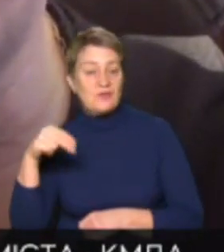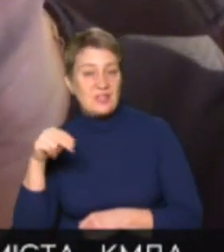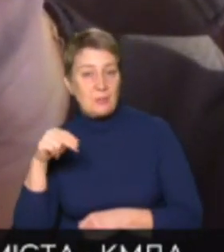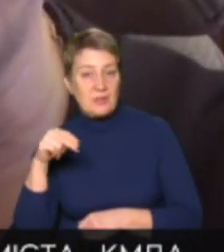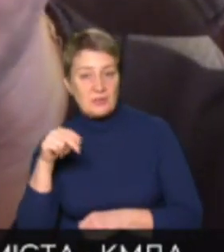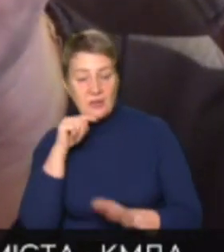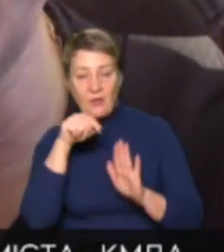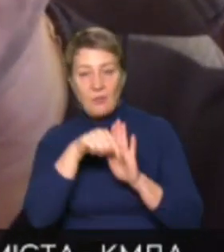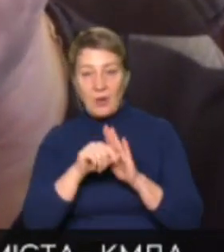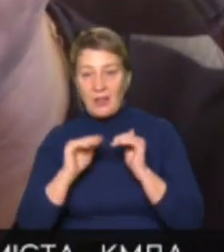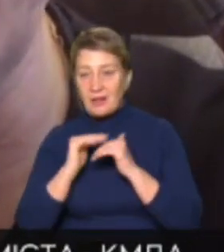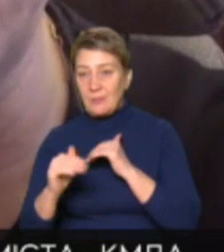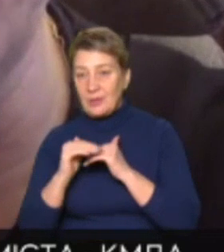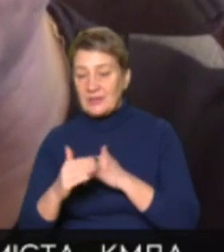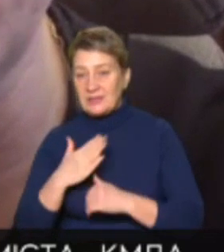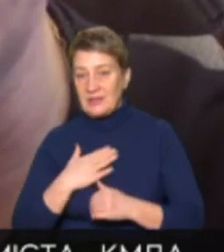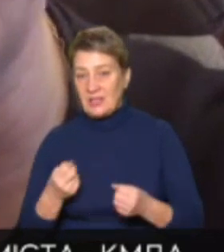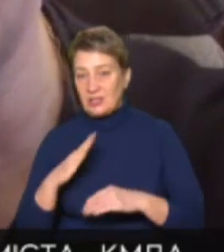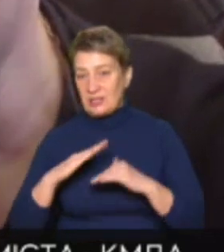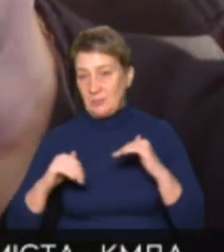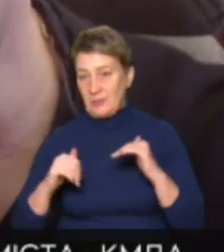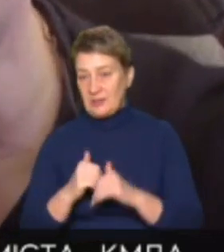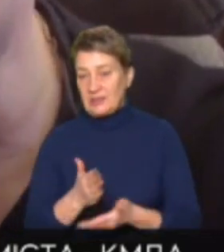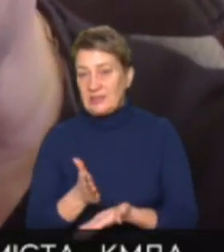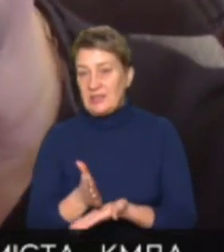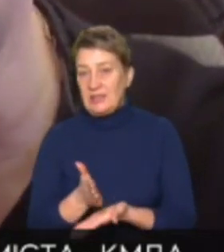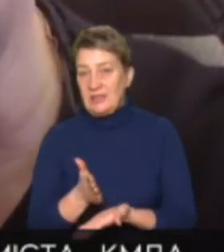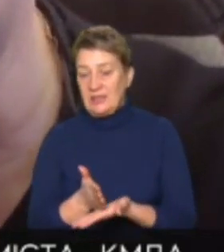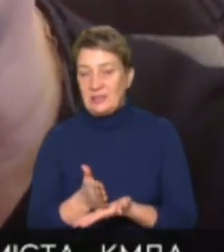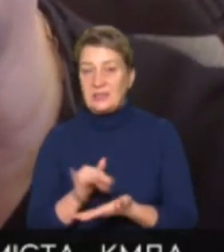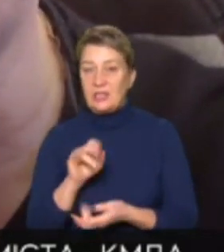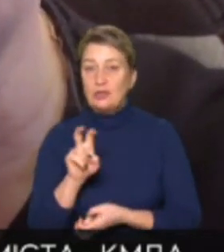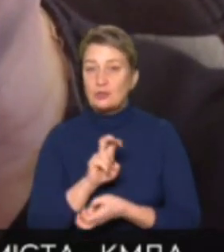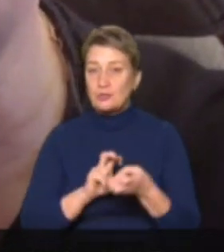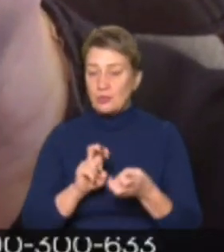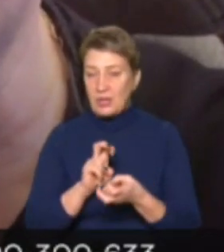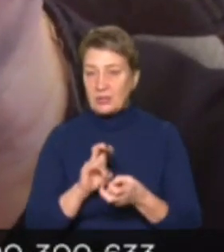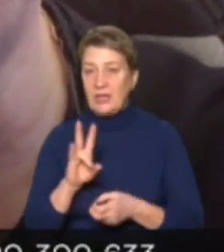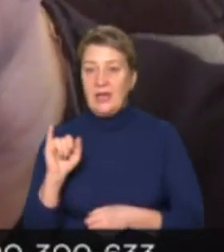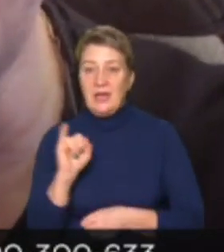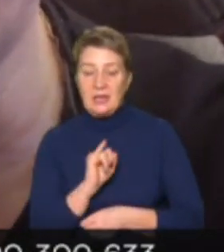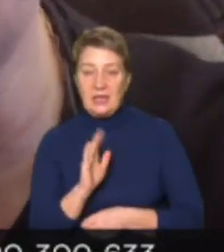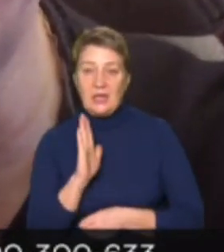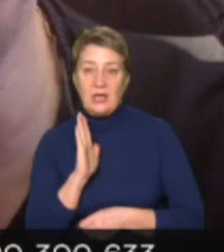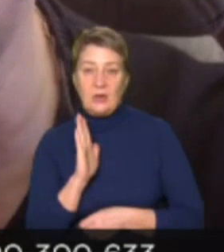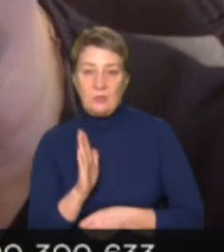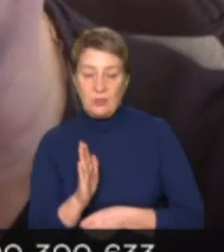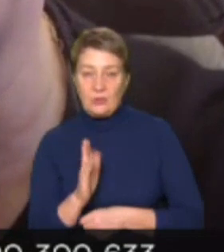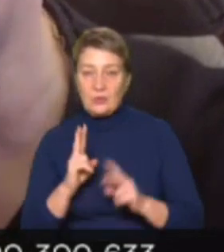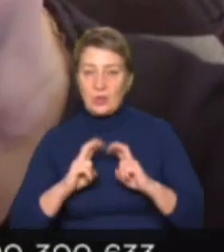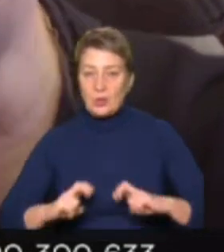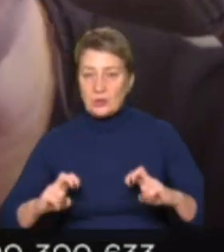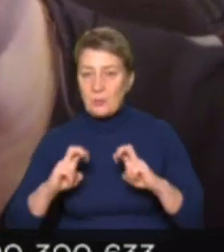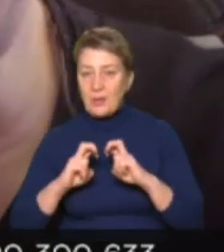що зараз там наші фахівці вже її шукають і, скоріш за все, будуть зараз вивчати, розбирати і